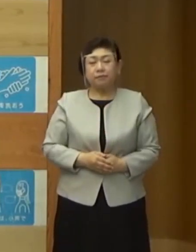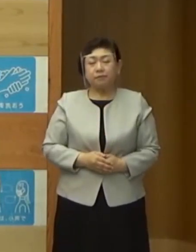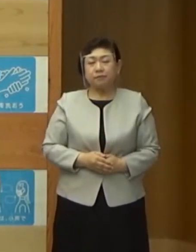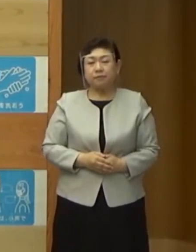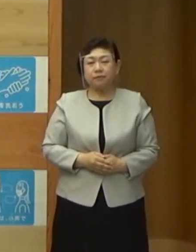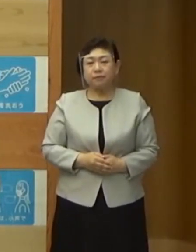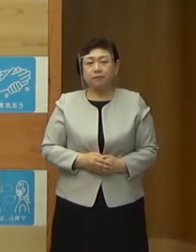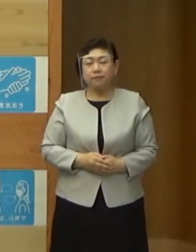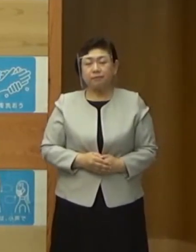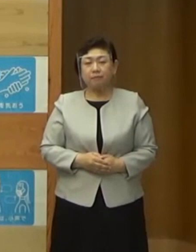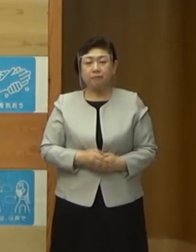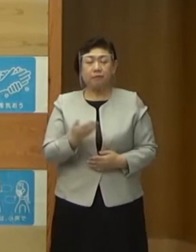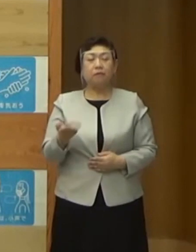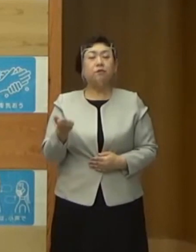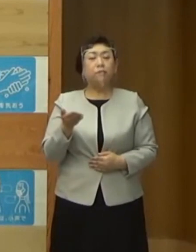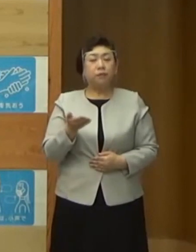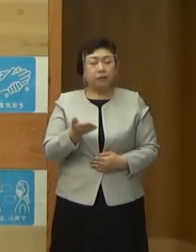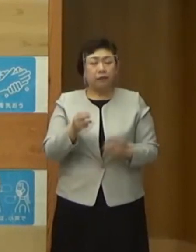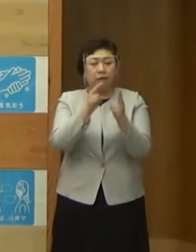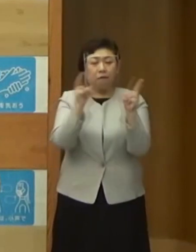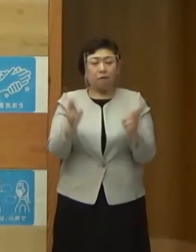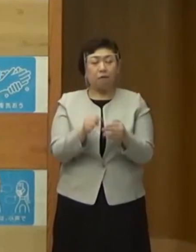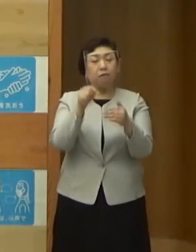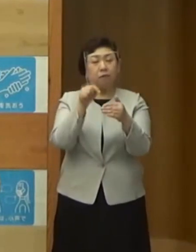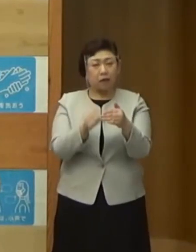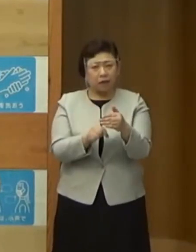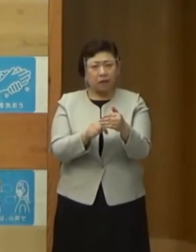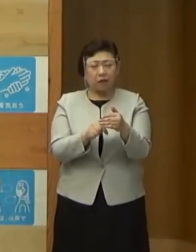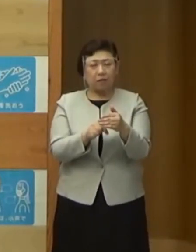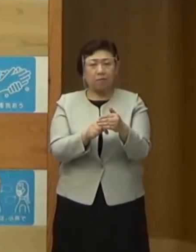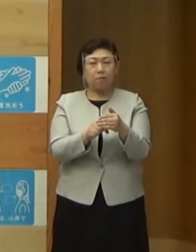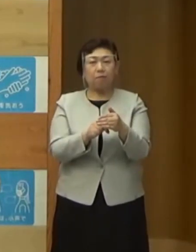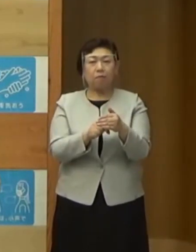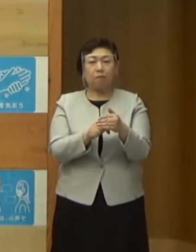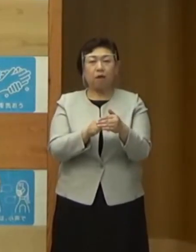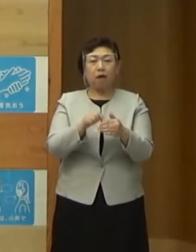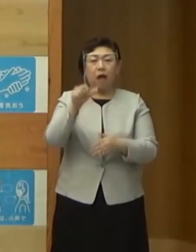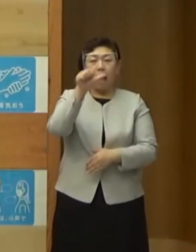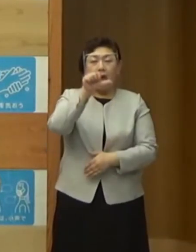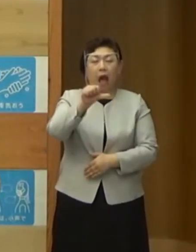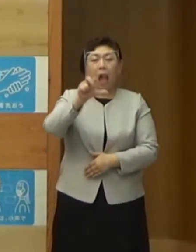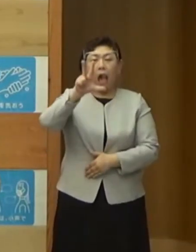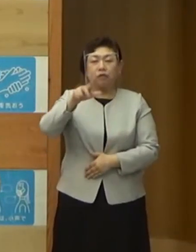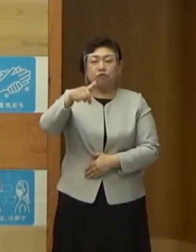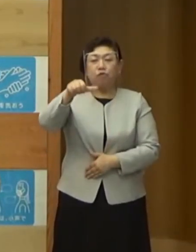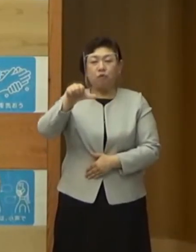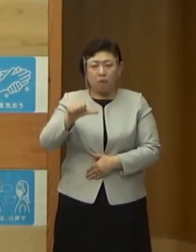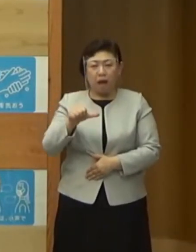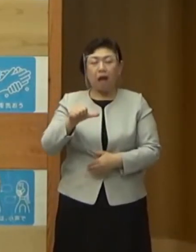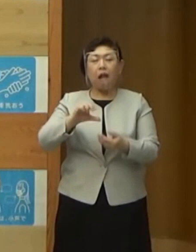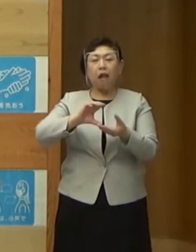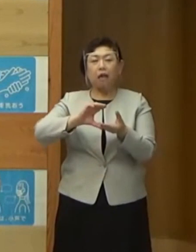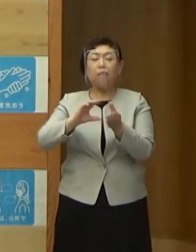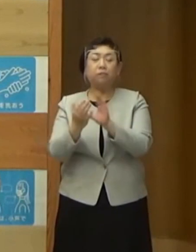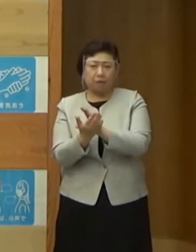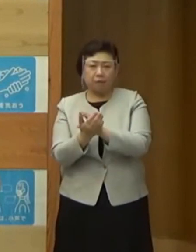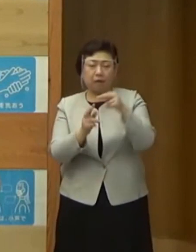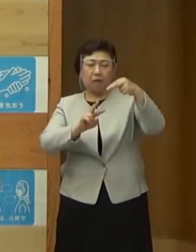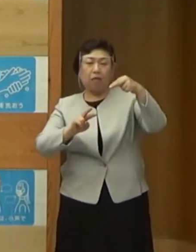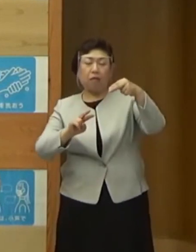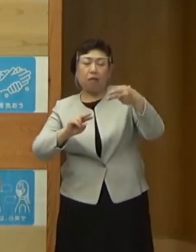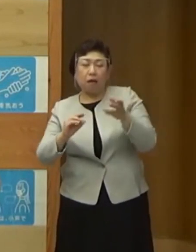いてます。そして、道内ではすでにアルファ株に置き換わったとされておりまして、変異株